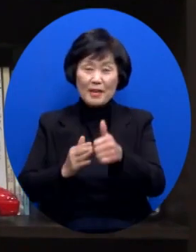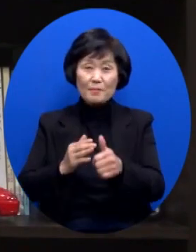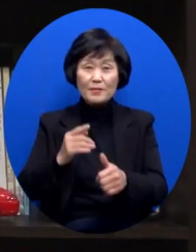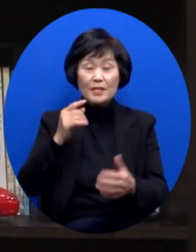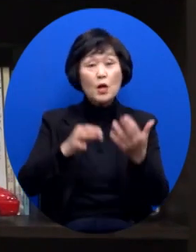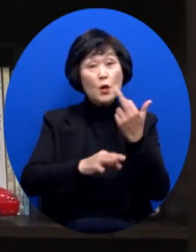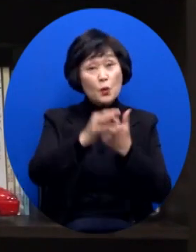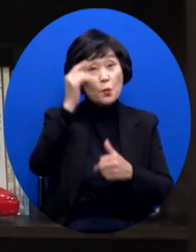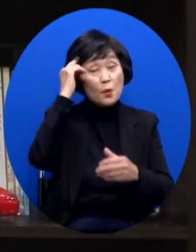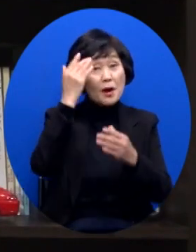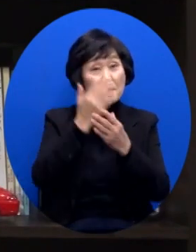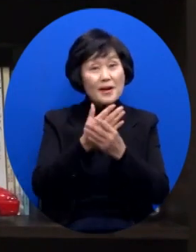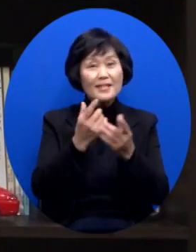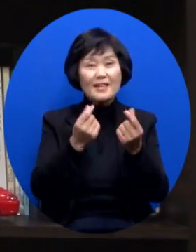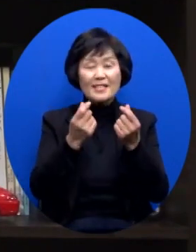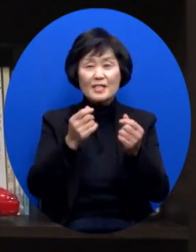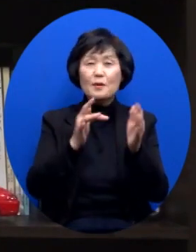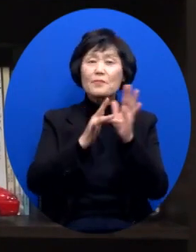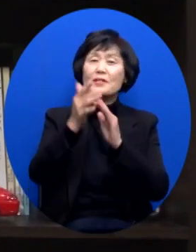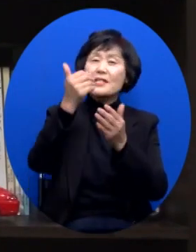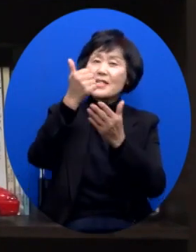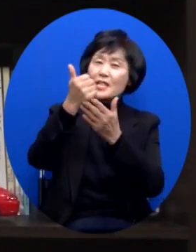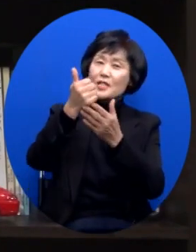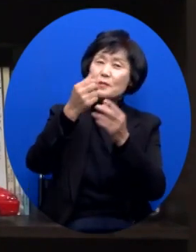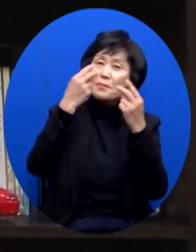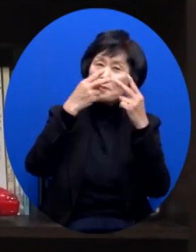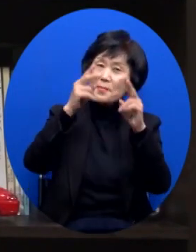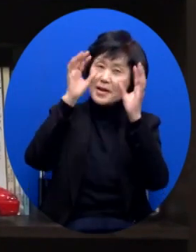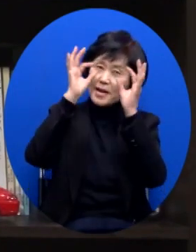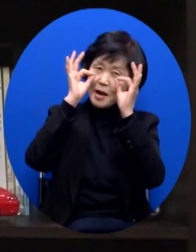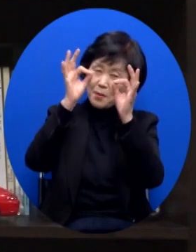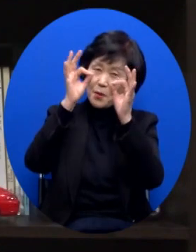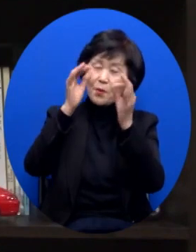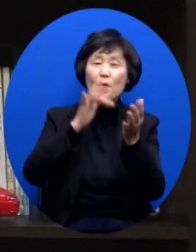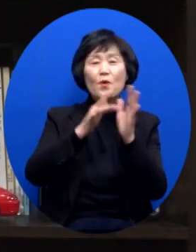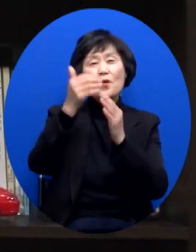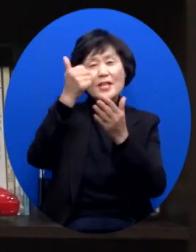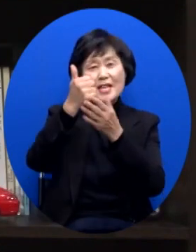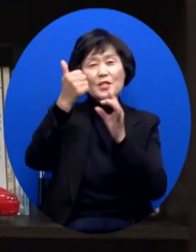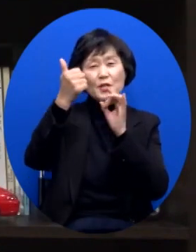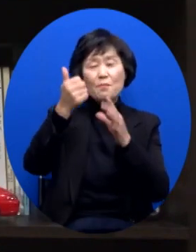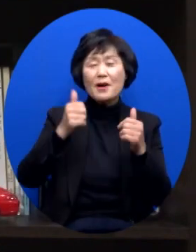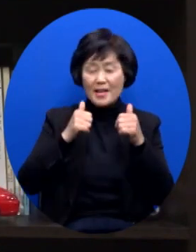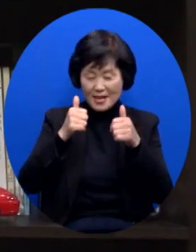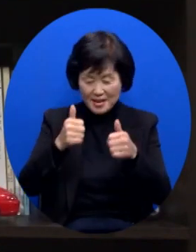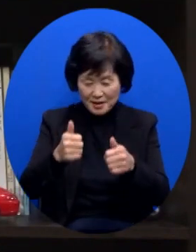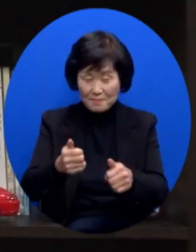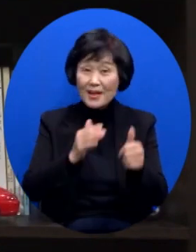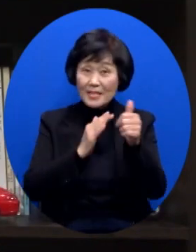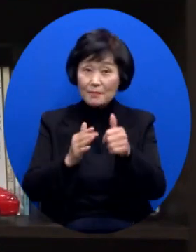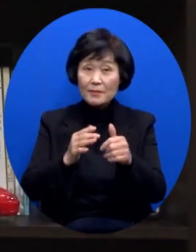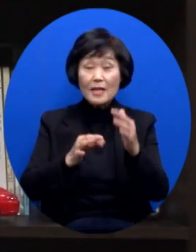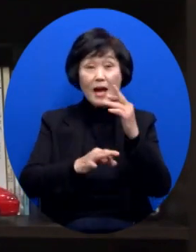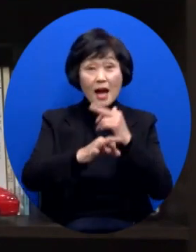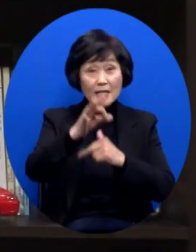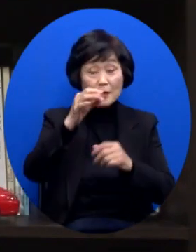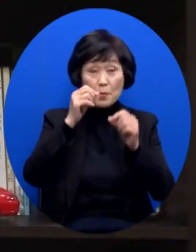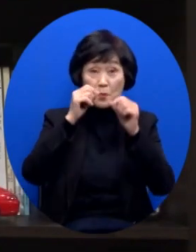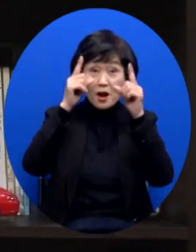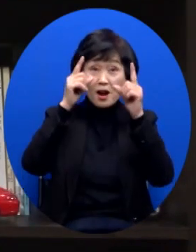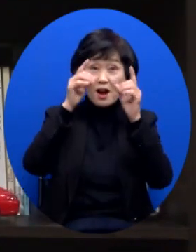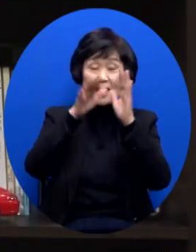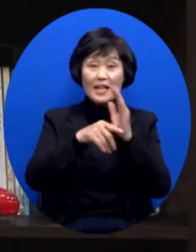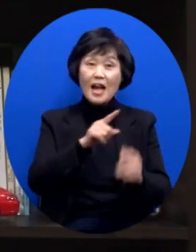동방박사처럼 예수님을 바라보십시다. 예수님을 경배하십시다. 아침에 눈을 떠서 제일